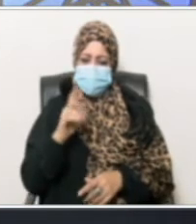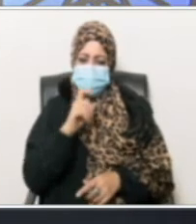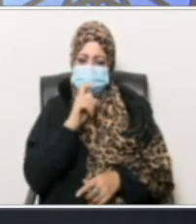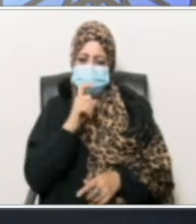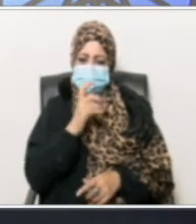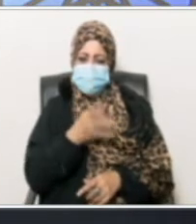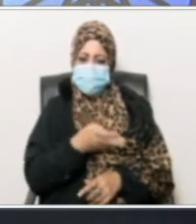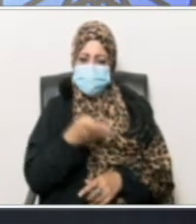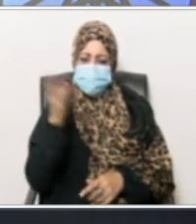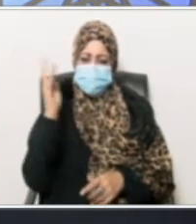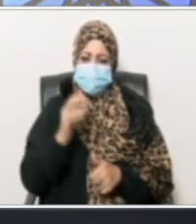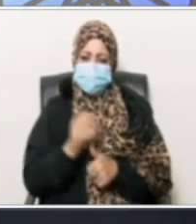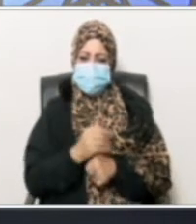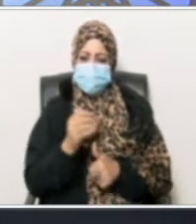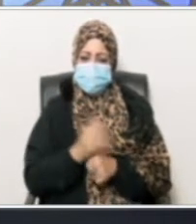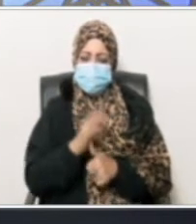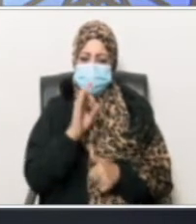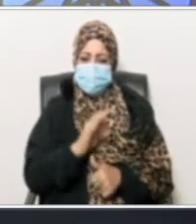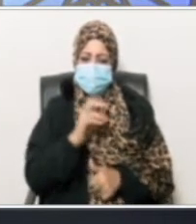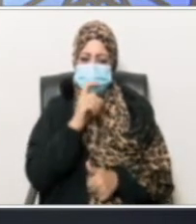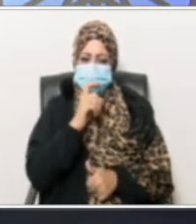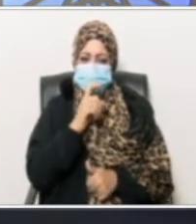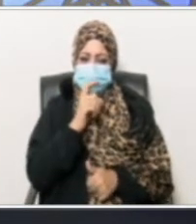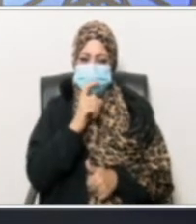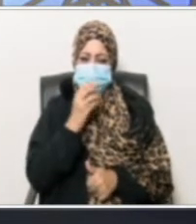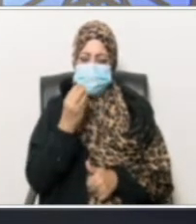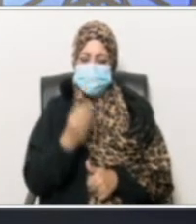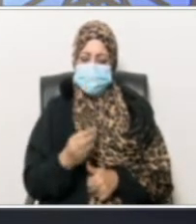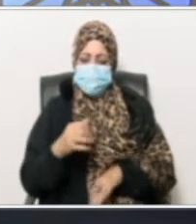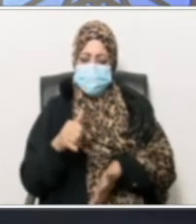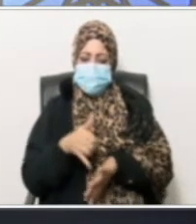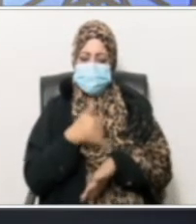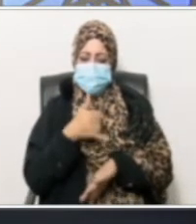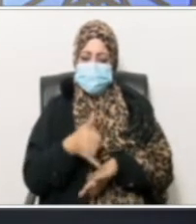مخطوبه ولم يقرا عليها الفاتحه ولكن تبين